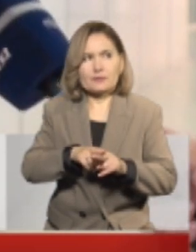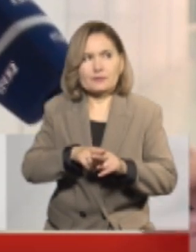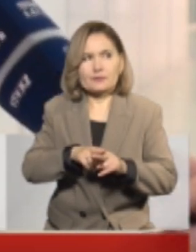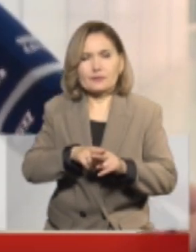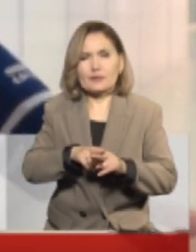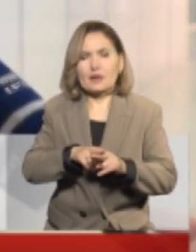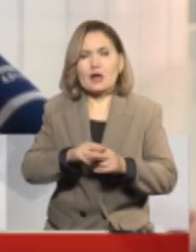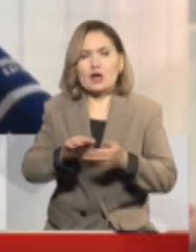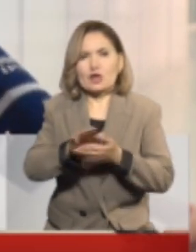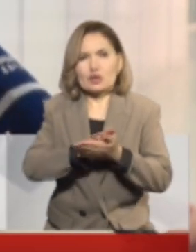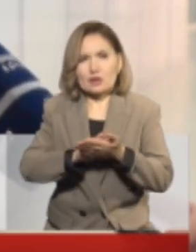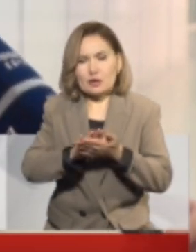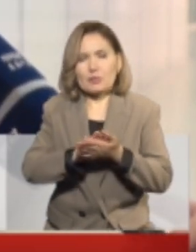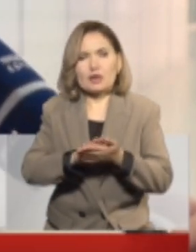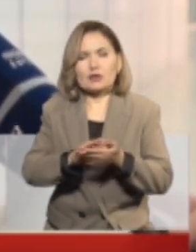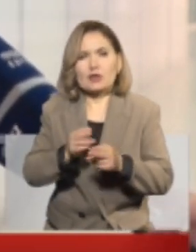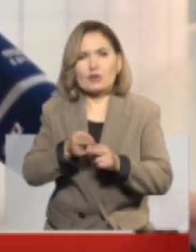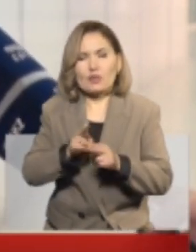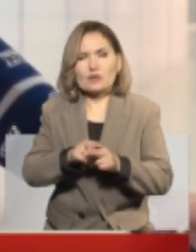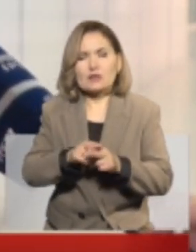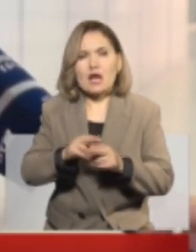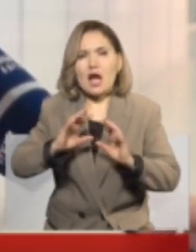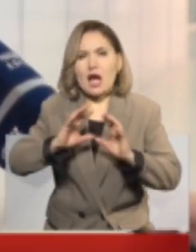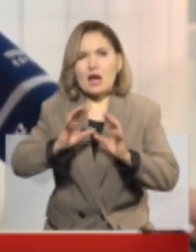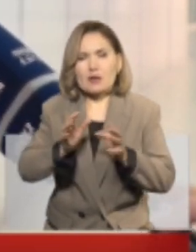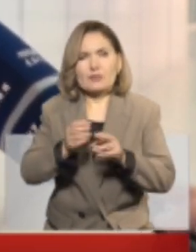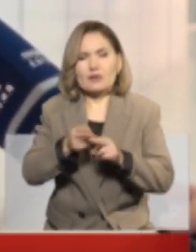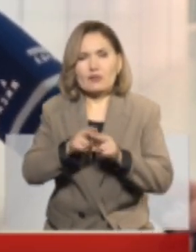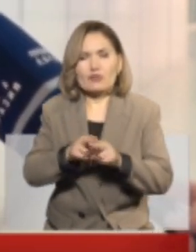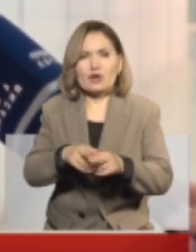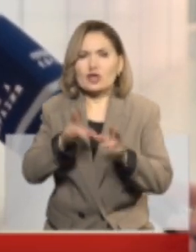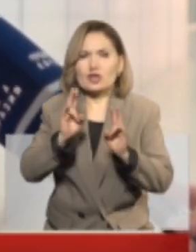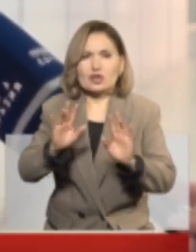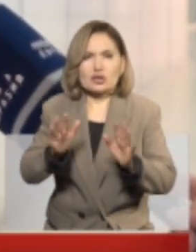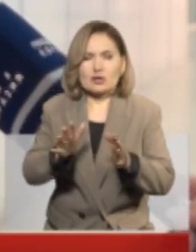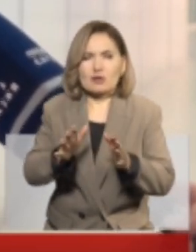Оның ешқайсында осы уақытқа дейін ешқандай төтенше жағдай орын алған емес.